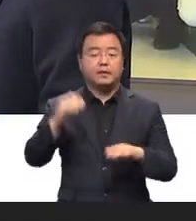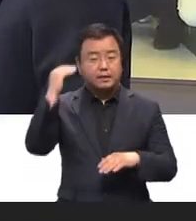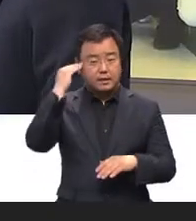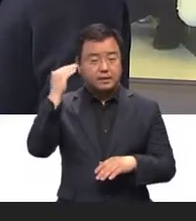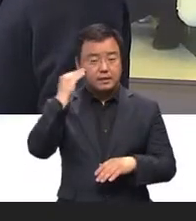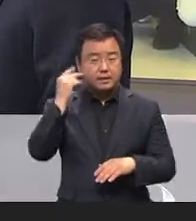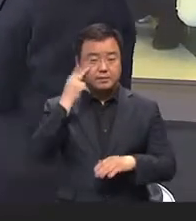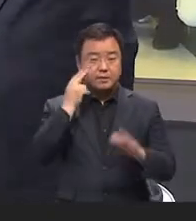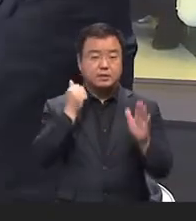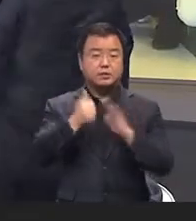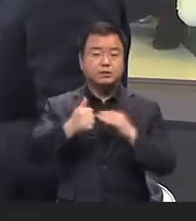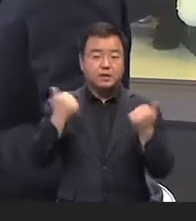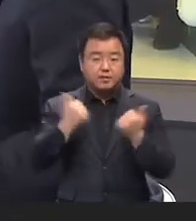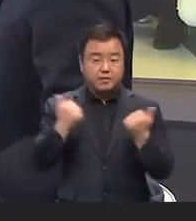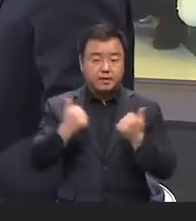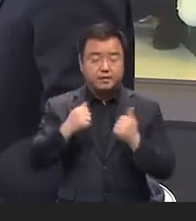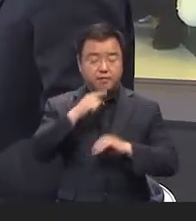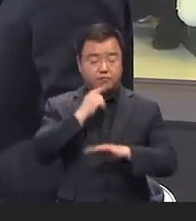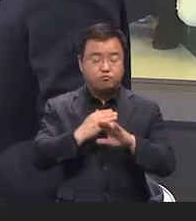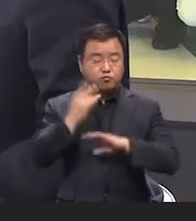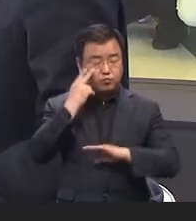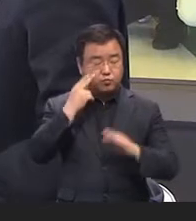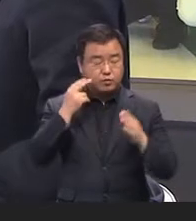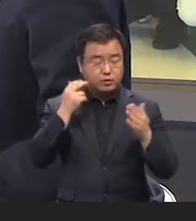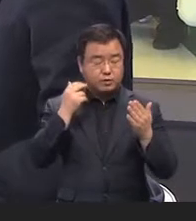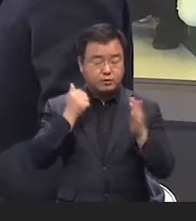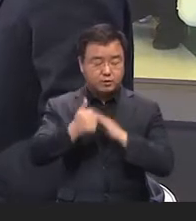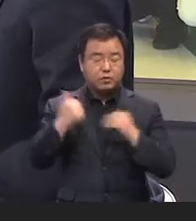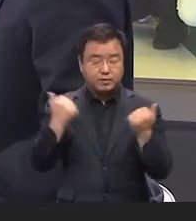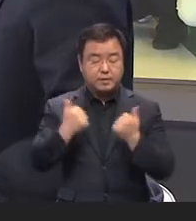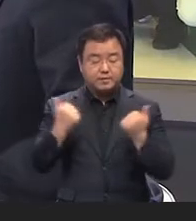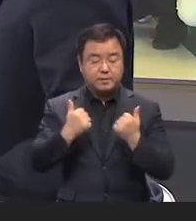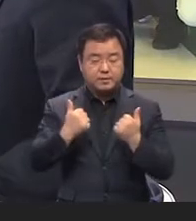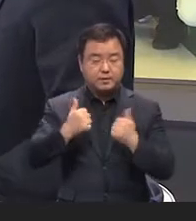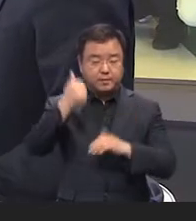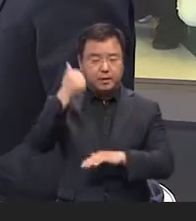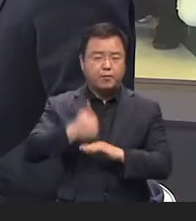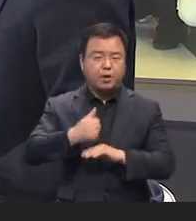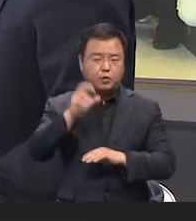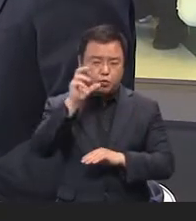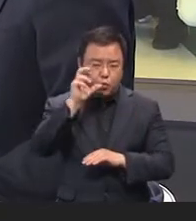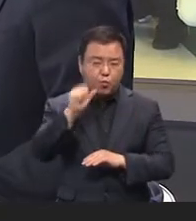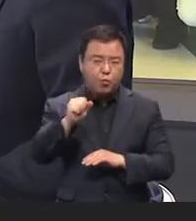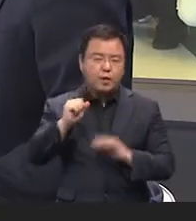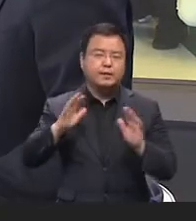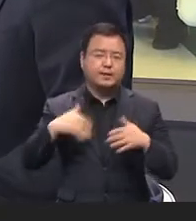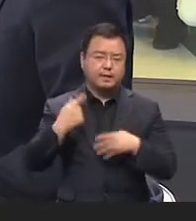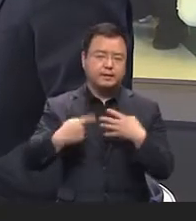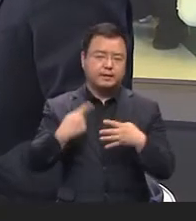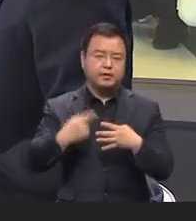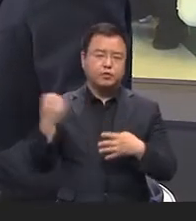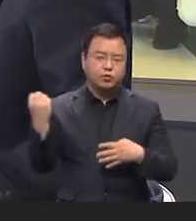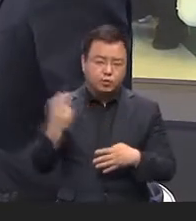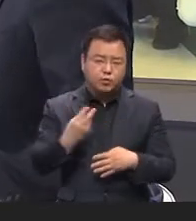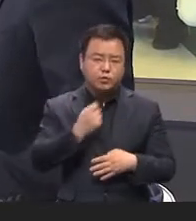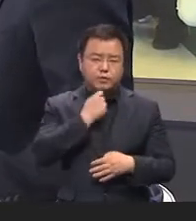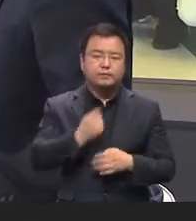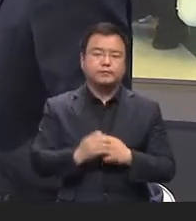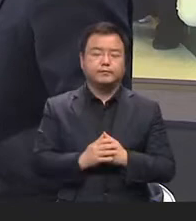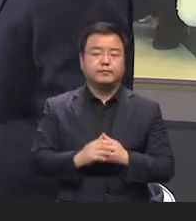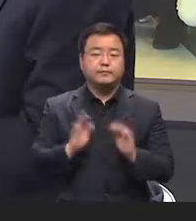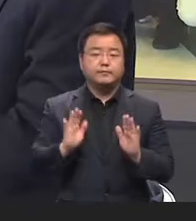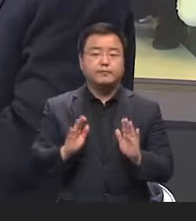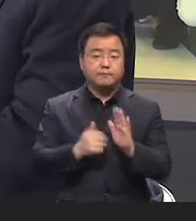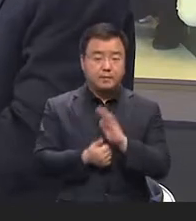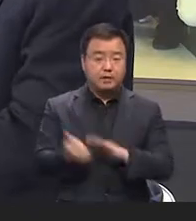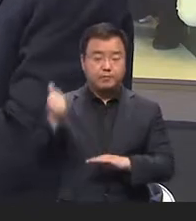붕괴 담 집 좋게 결과가 나와 가지고 올해 가을에 또 이런 공연이 이어지길 바랍니다 예 굉장히 어쨌든